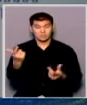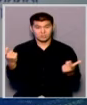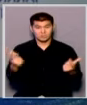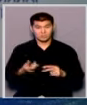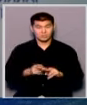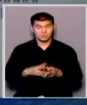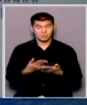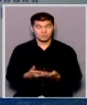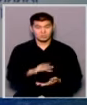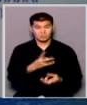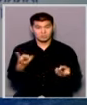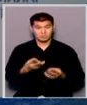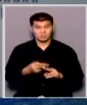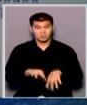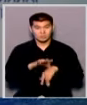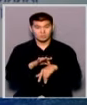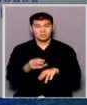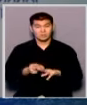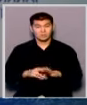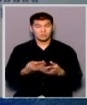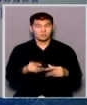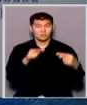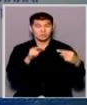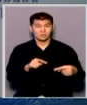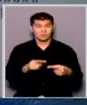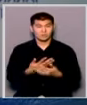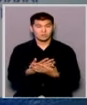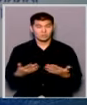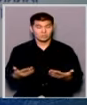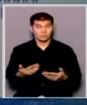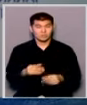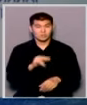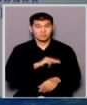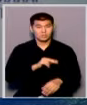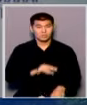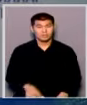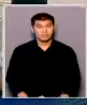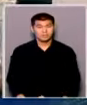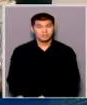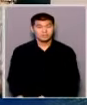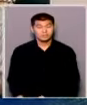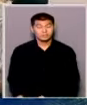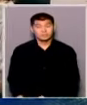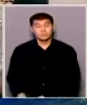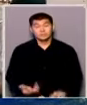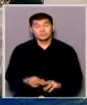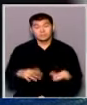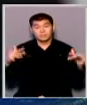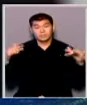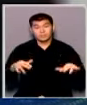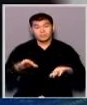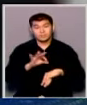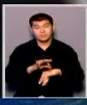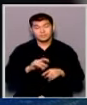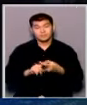соблюдения требований изоляции, о проведении санитарно-противоэпидемических и санитарно-профилактических мероприятий. Причиной обострения ситуации